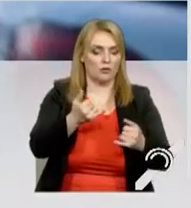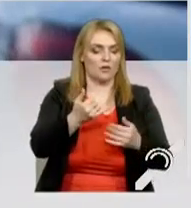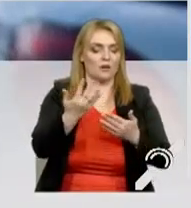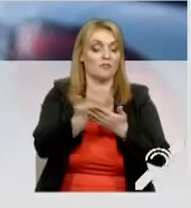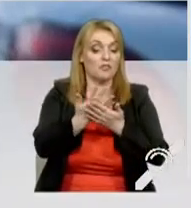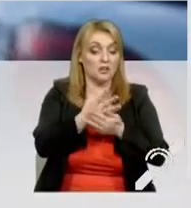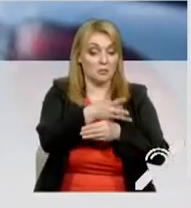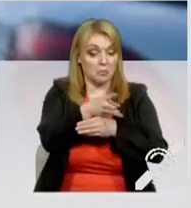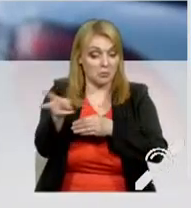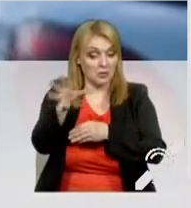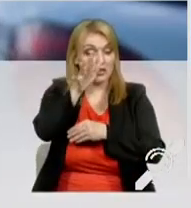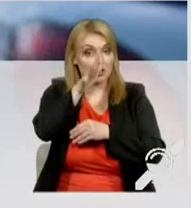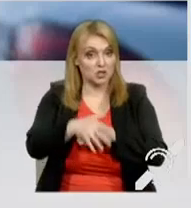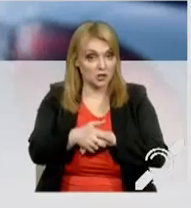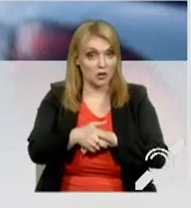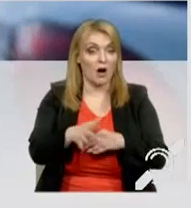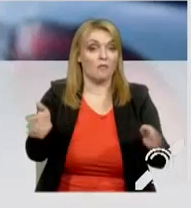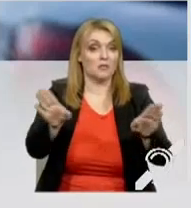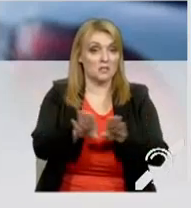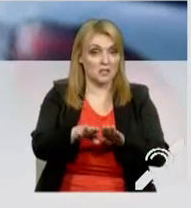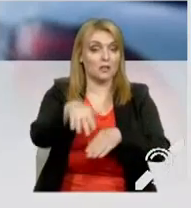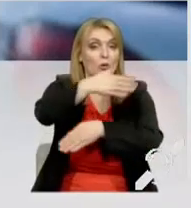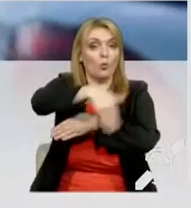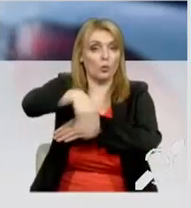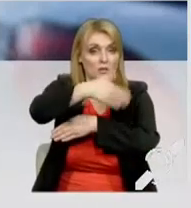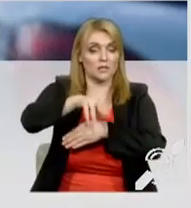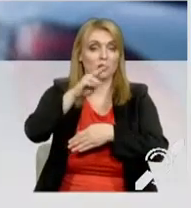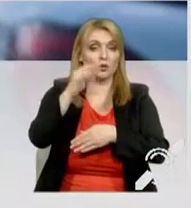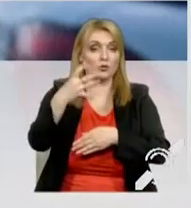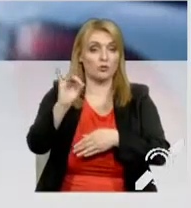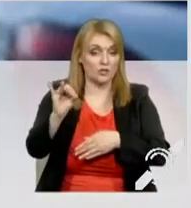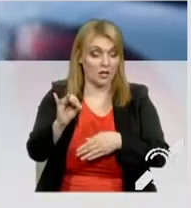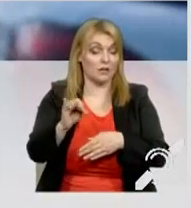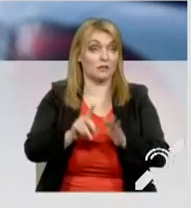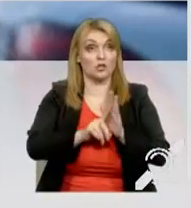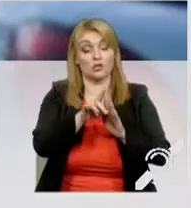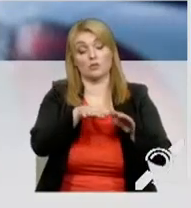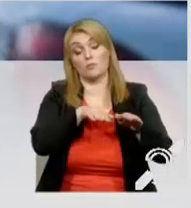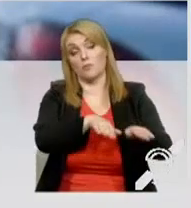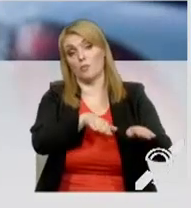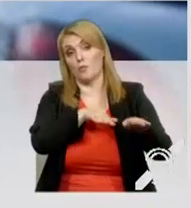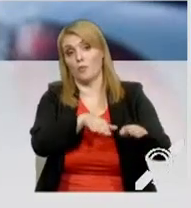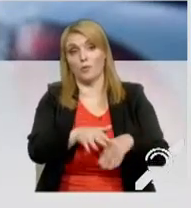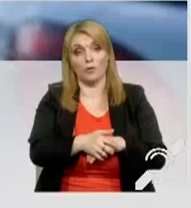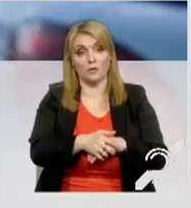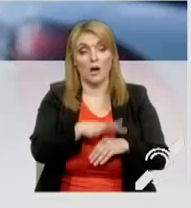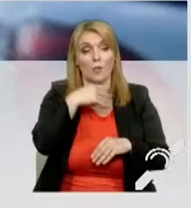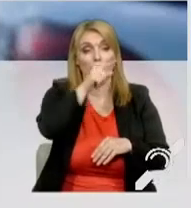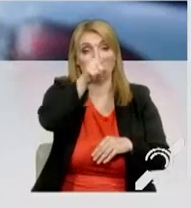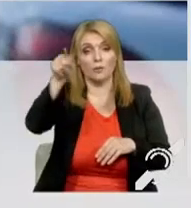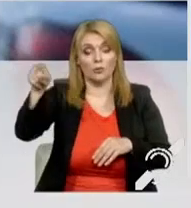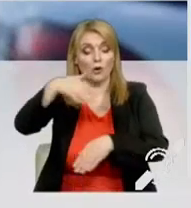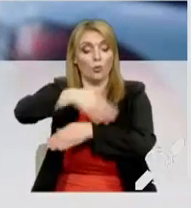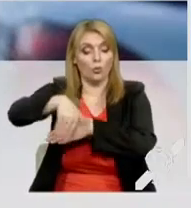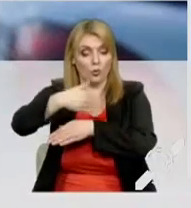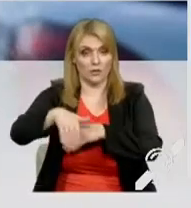fost blocată strada Mitropolit Dosoftei, ceea ce a creat o reacție în lanț. S-a circulat bară la bară pe câteva artere